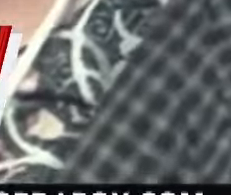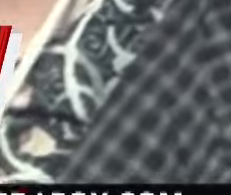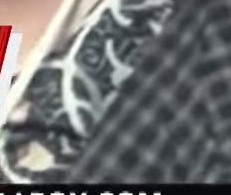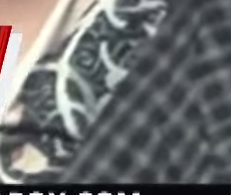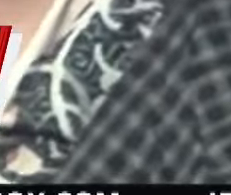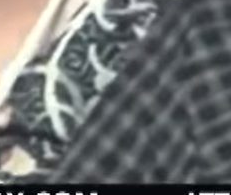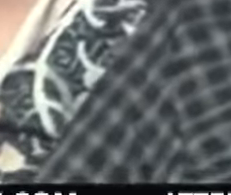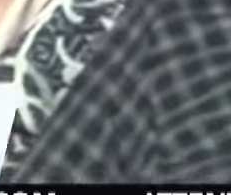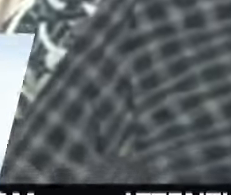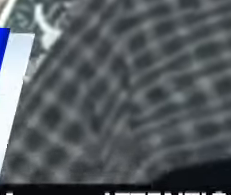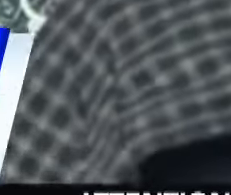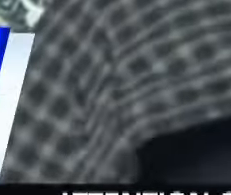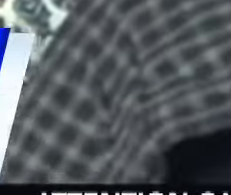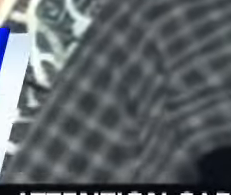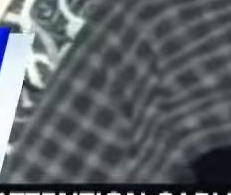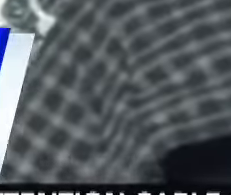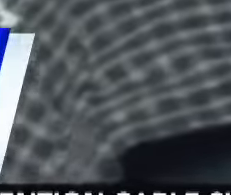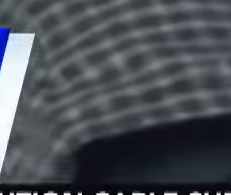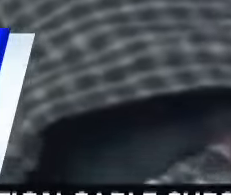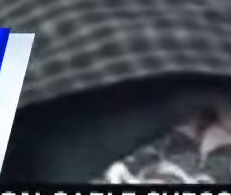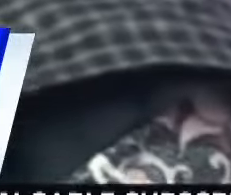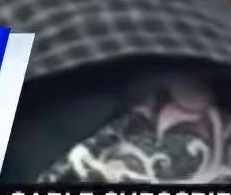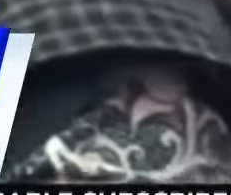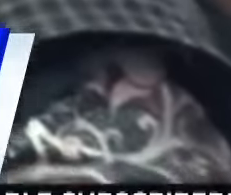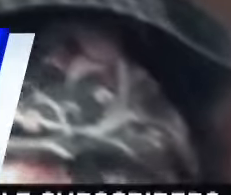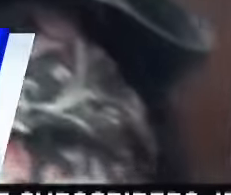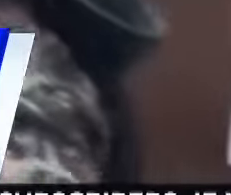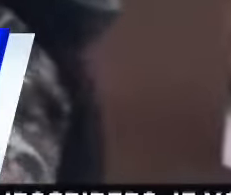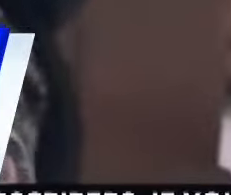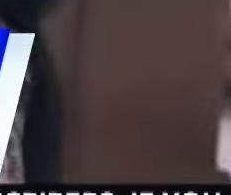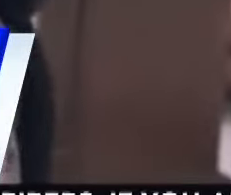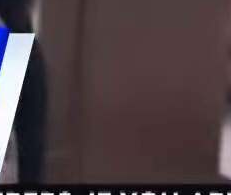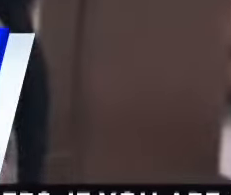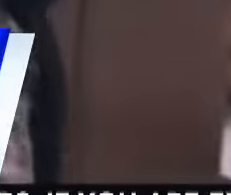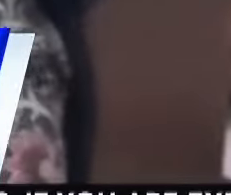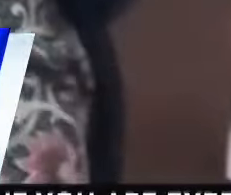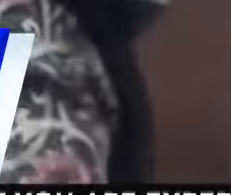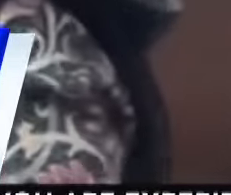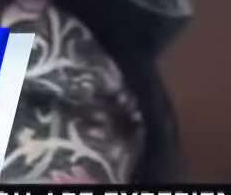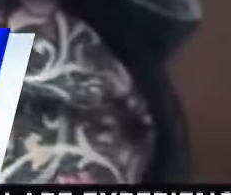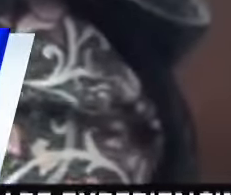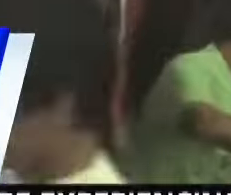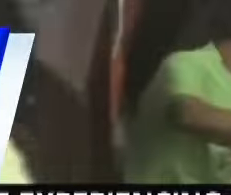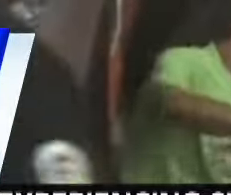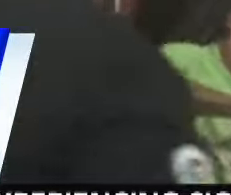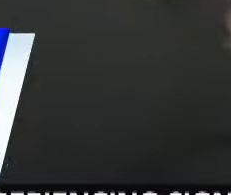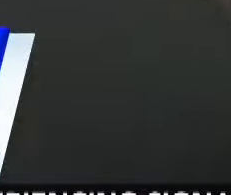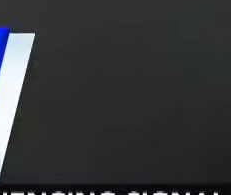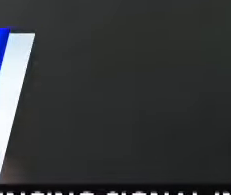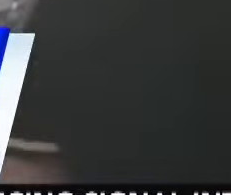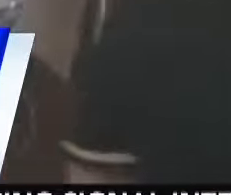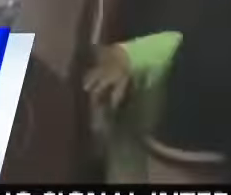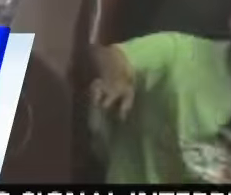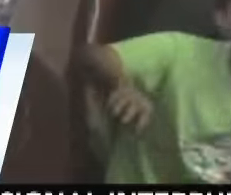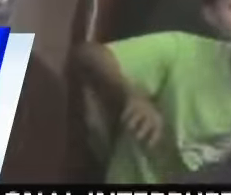lang center na namin. Nandito sila kanina with the doctors, nurses, and pharmacies.